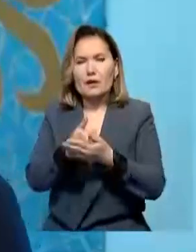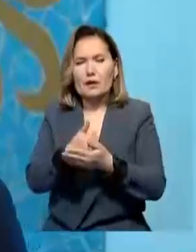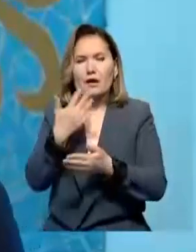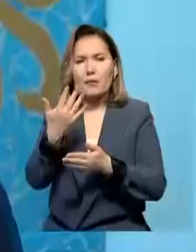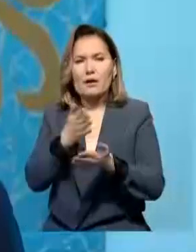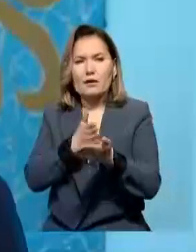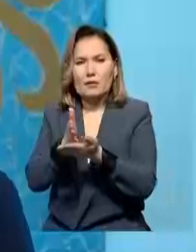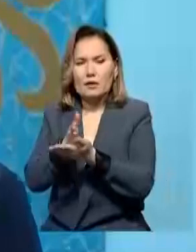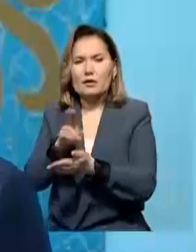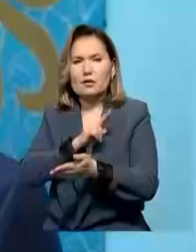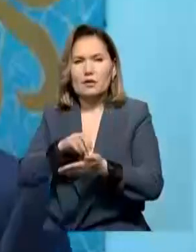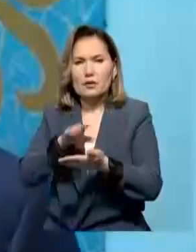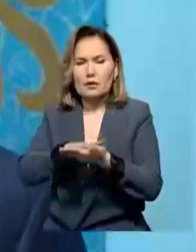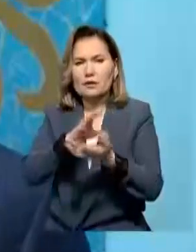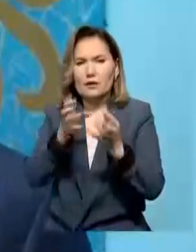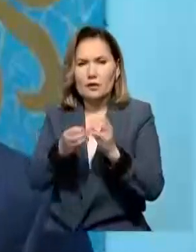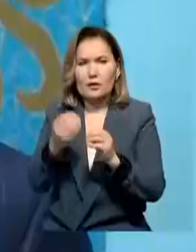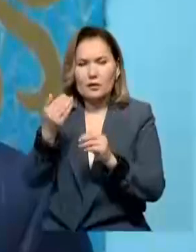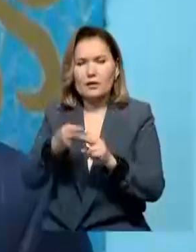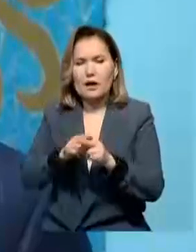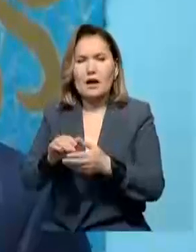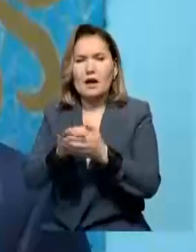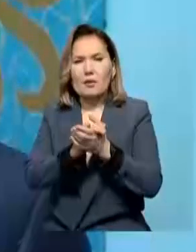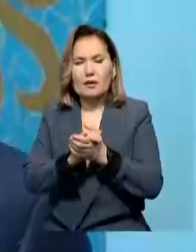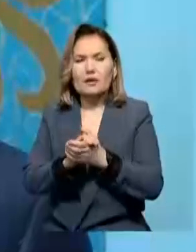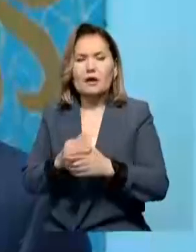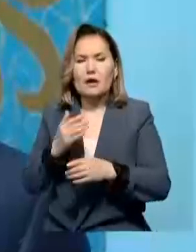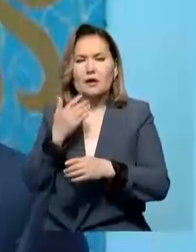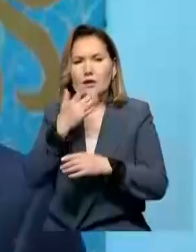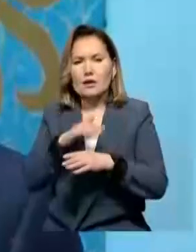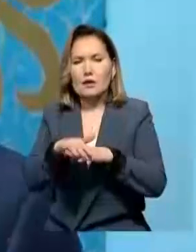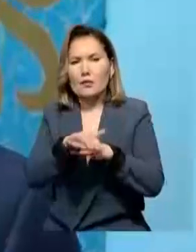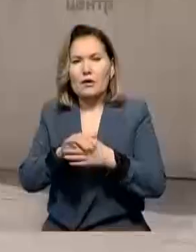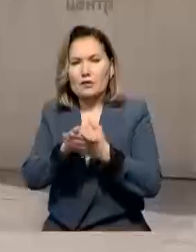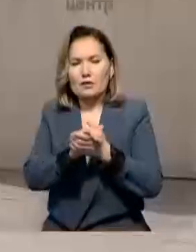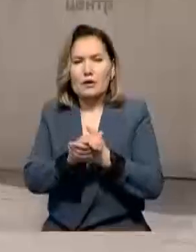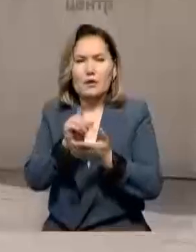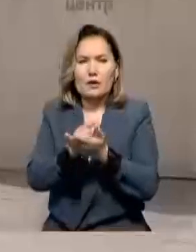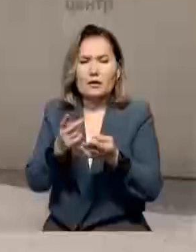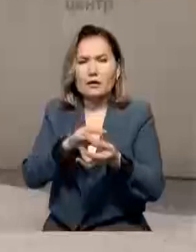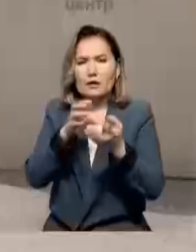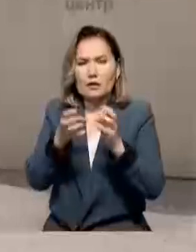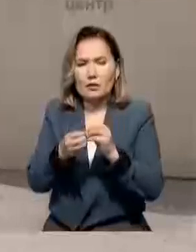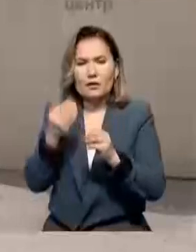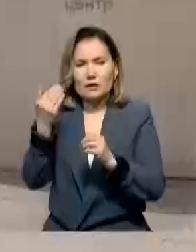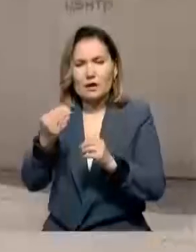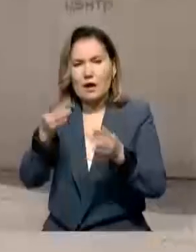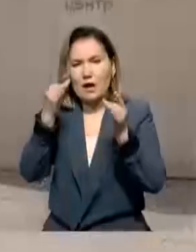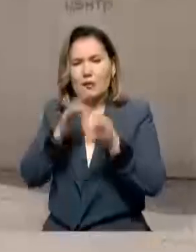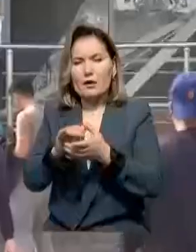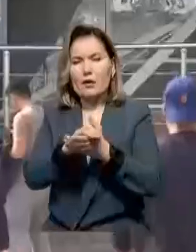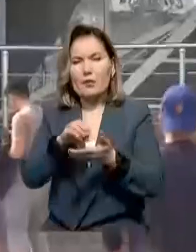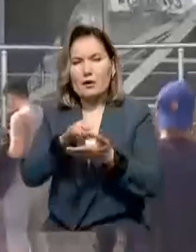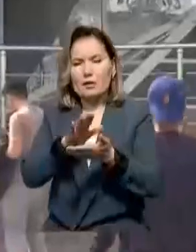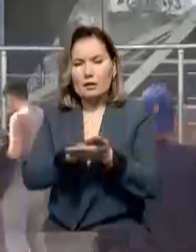5 басымдықты белгілеп берді. Осы ұстанымды алға қойып, бірлігіміз бен ынтымағымызға сызат түсірмеуіміз қажет. Жалпы Қордайда 8 этномәдени бірлестіктер